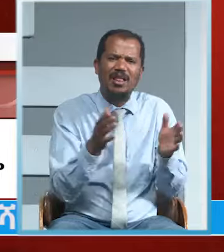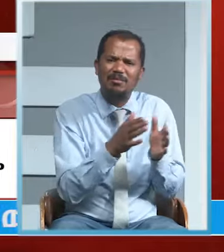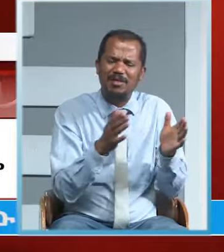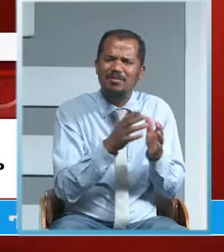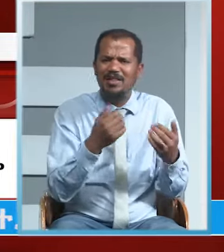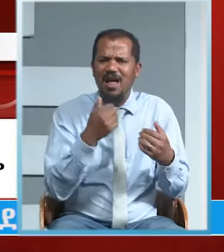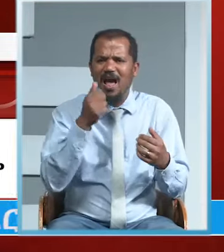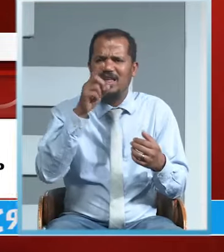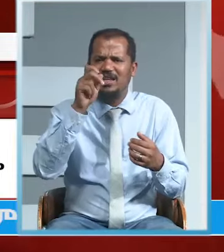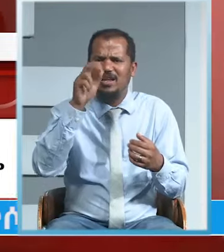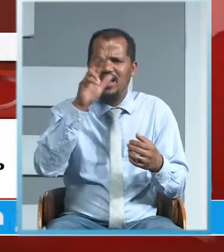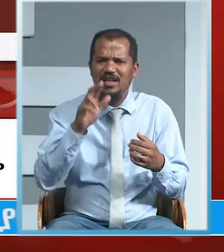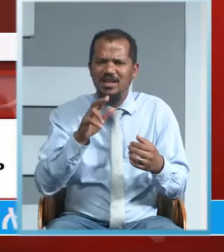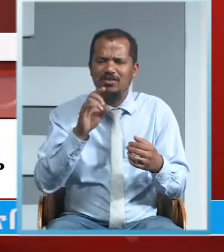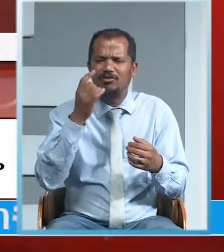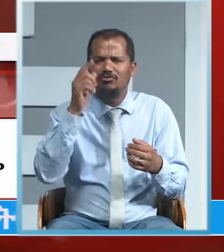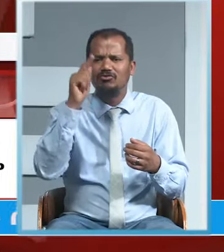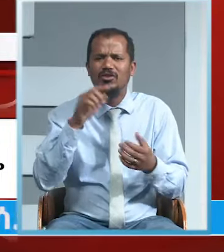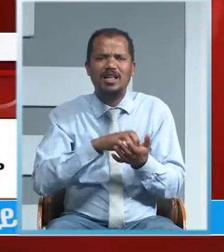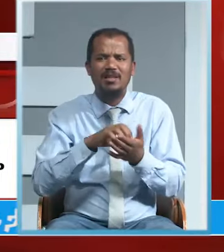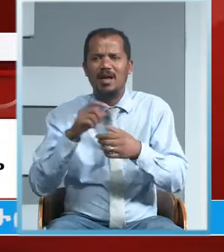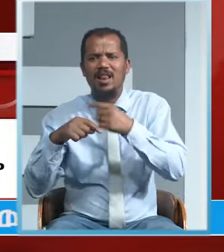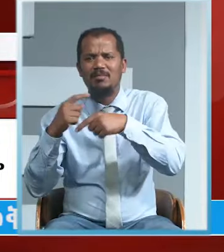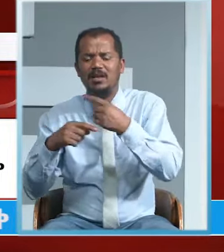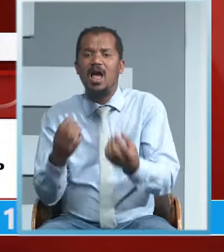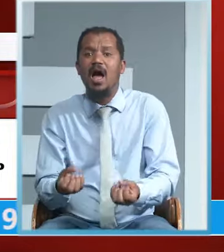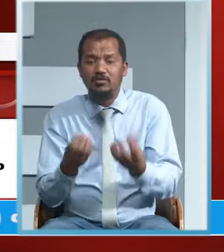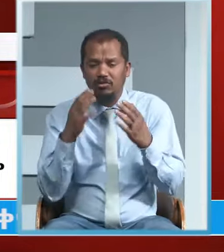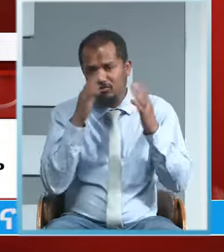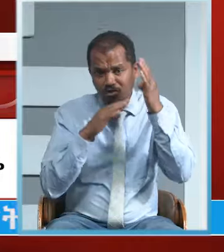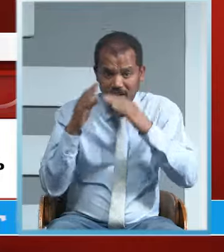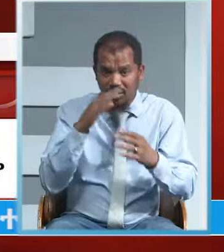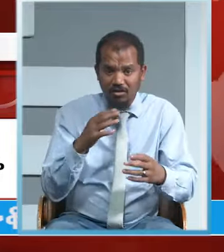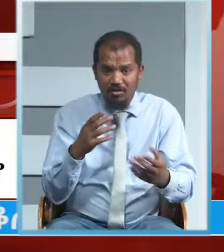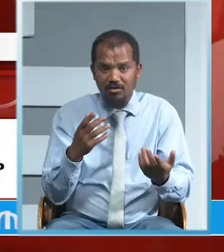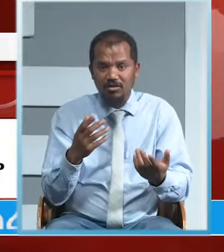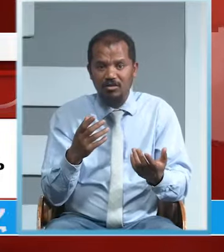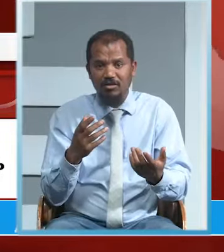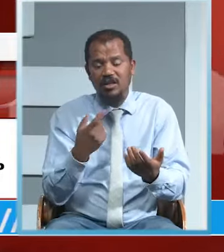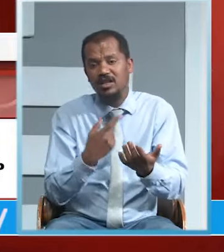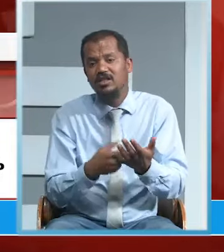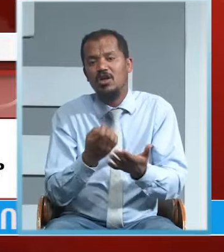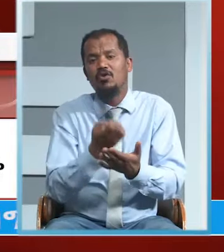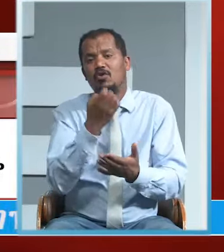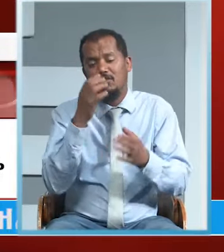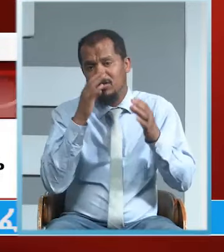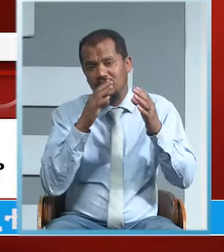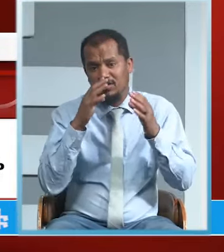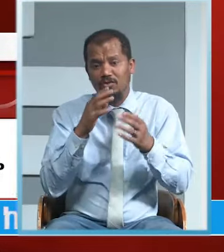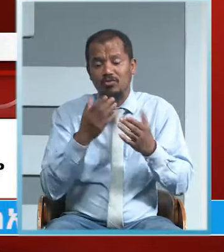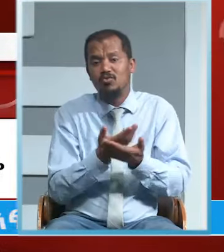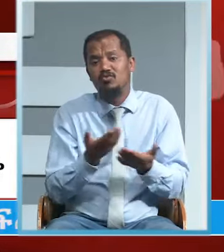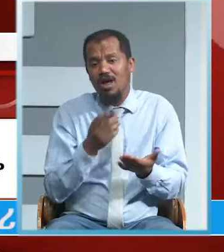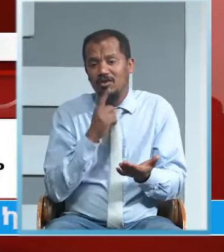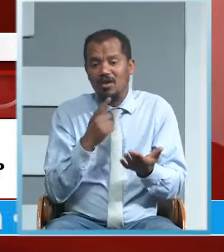አይደር ወደ ዞን ከተማ ለሄደማ አዛኛች ይቸግራሉ በጀትም ያስፈልጋቸዋል የኢኮኖሚ ጉዳይ ነው